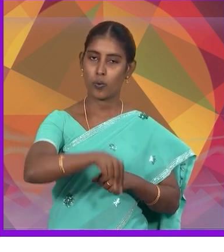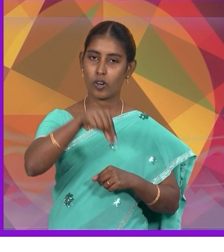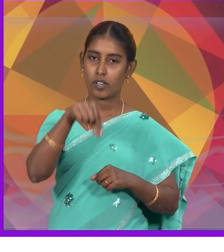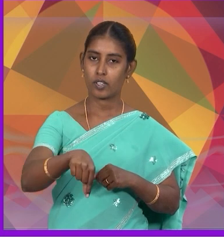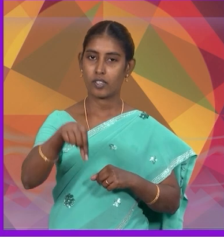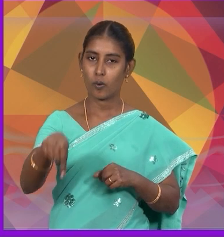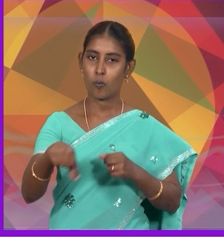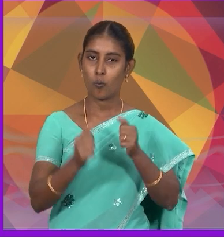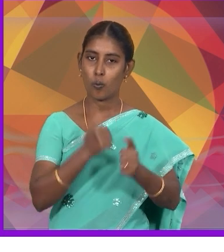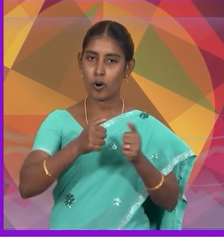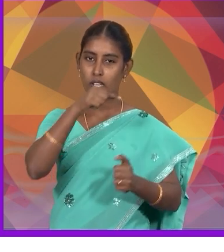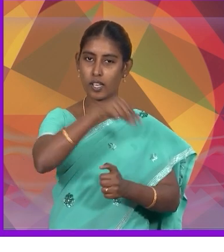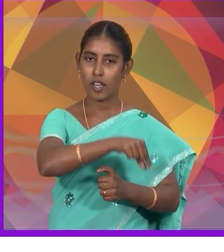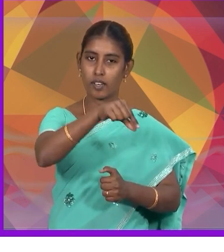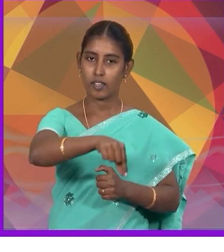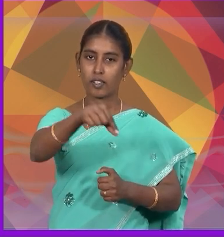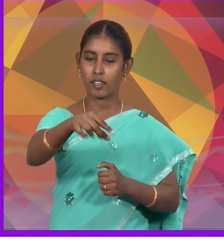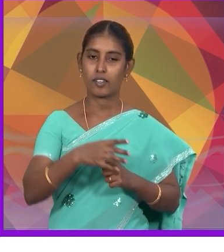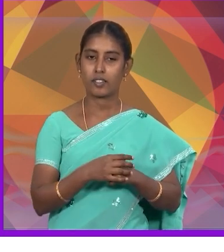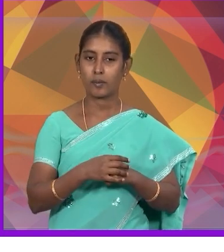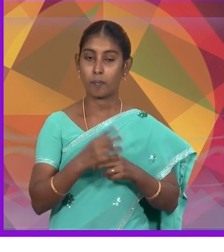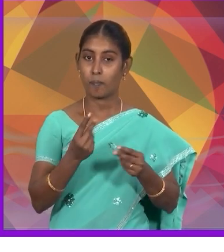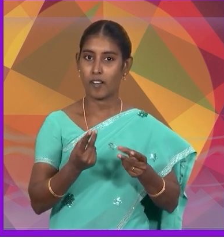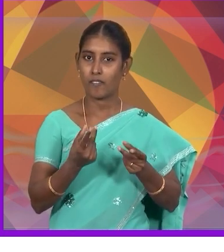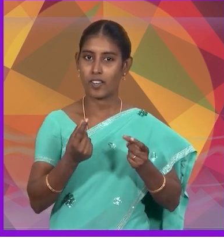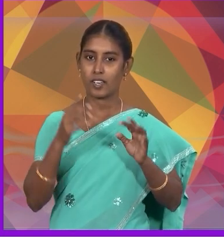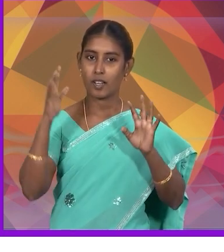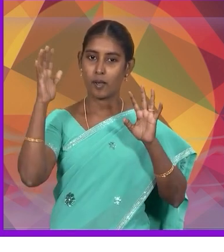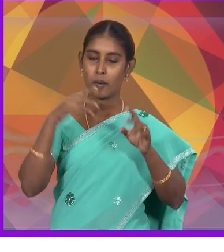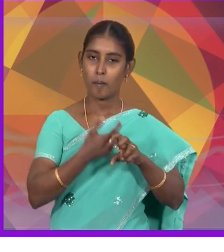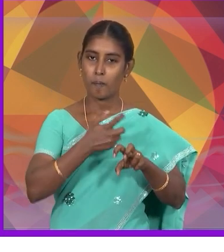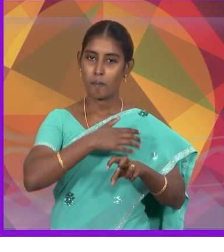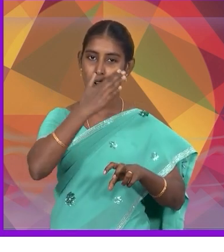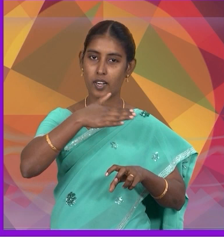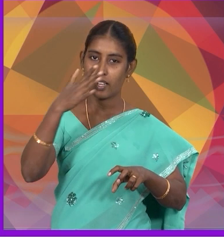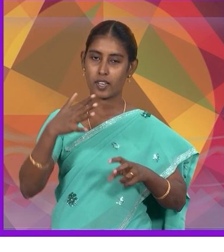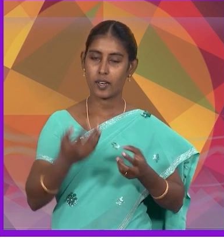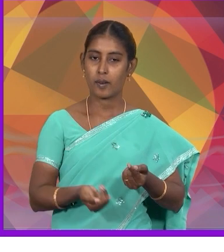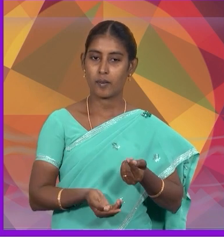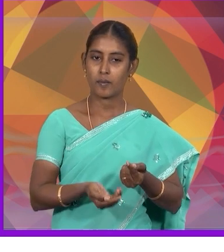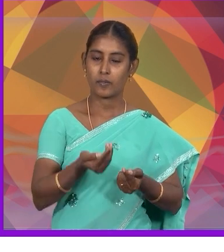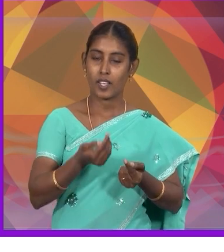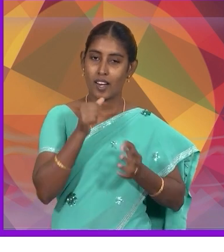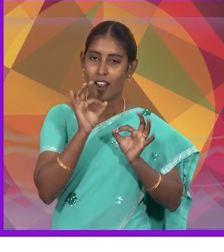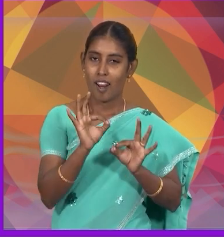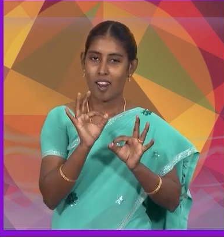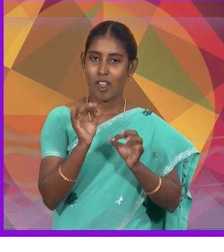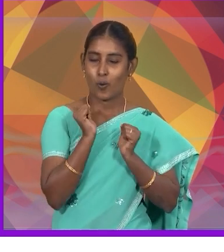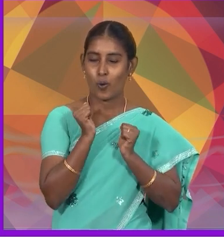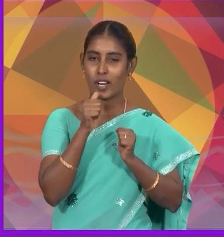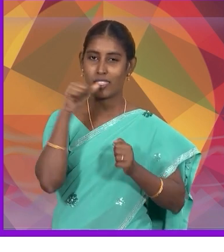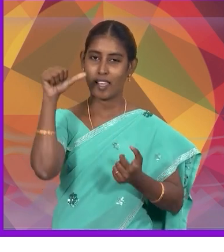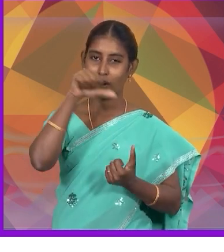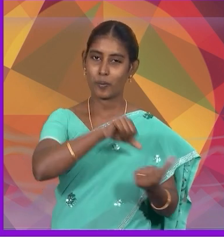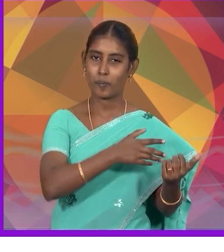ஆடி நட்டோமையாம். மடமடனு மடைவெளியே மண் குளிர தண்ணீர் பாய